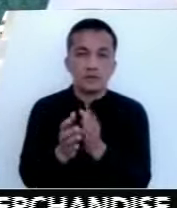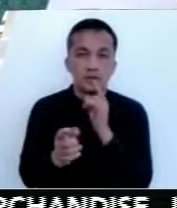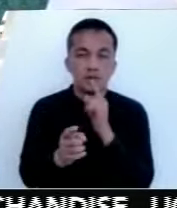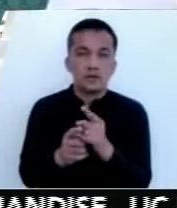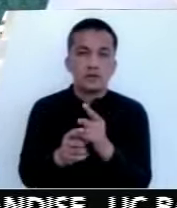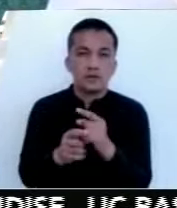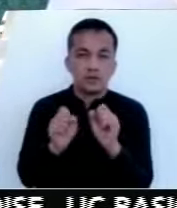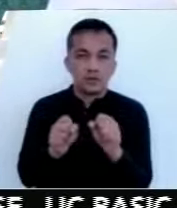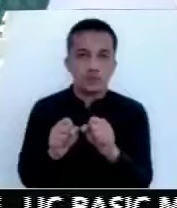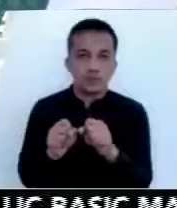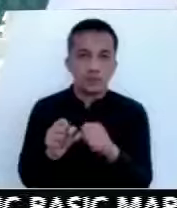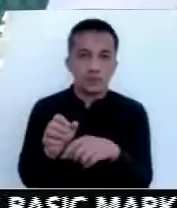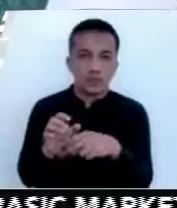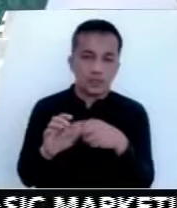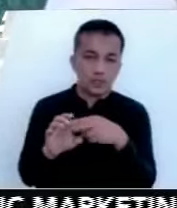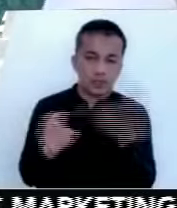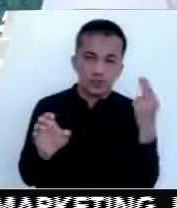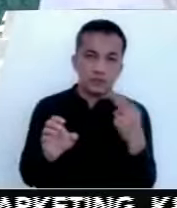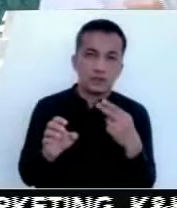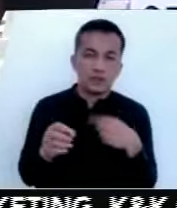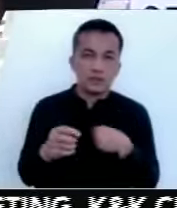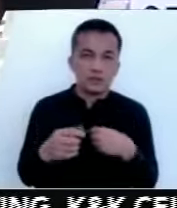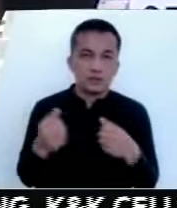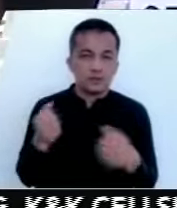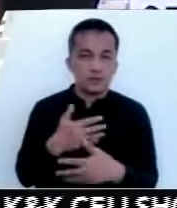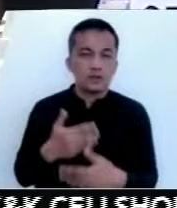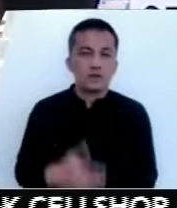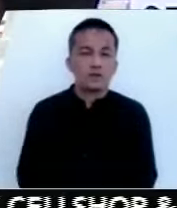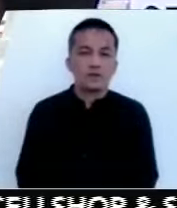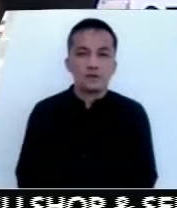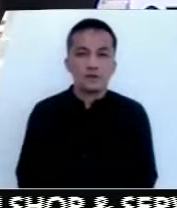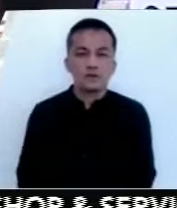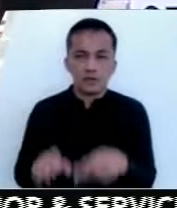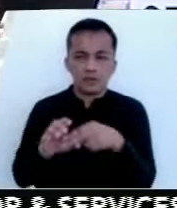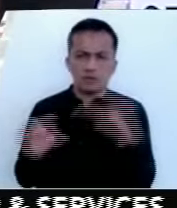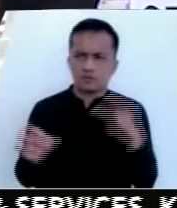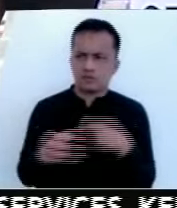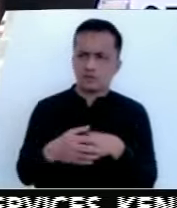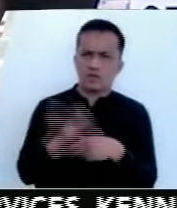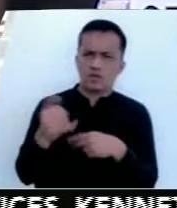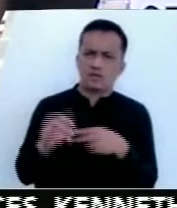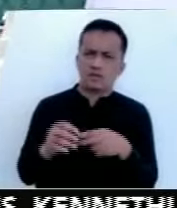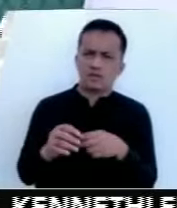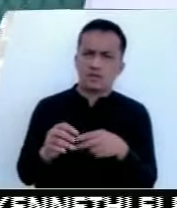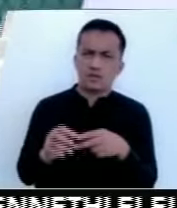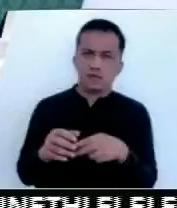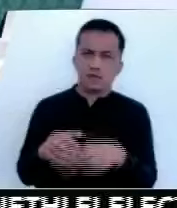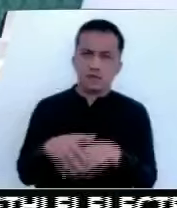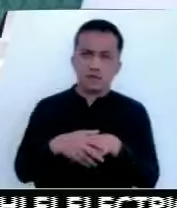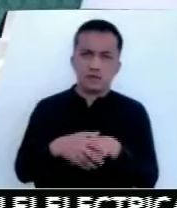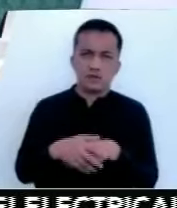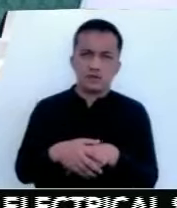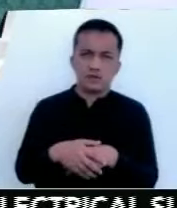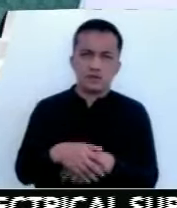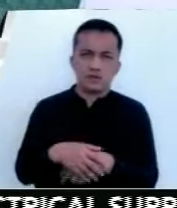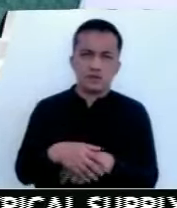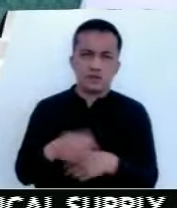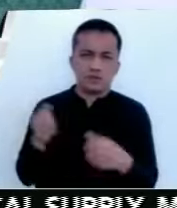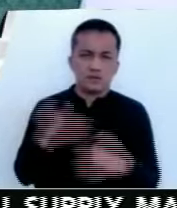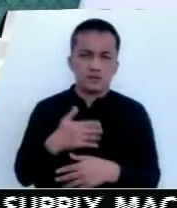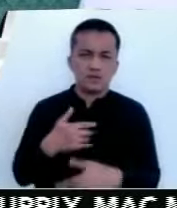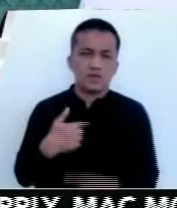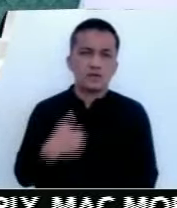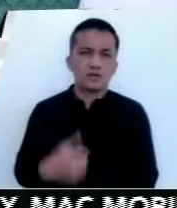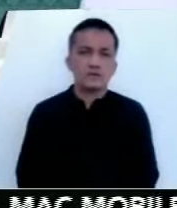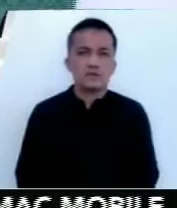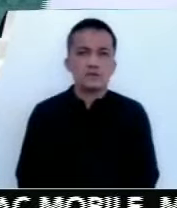aatras na rin ako n nakakatakot Bakit ka aatras sana Parang nakakatakot po talaga ano